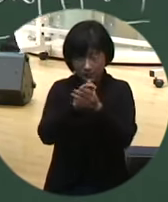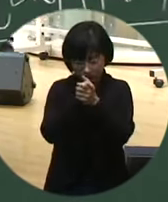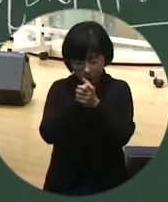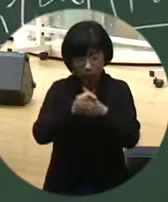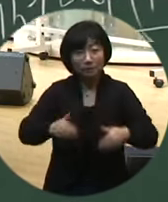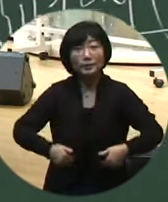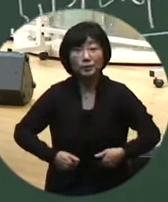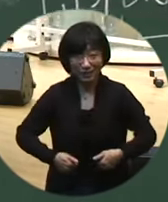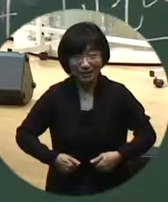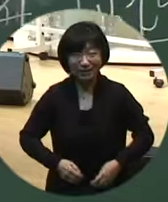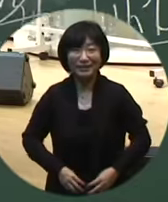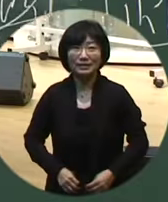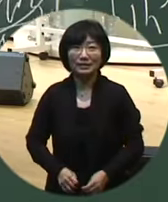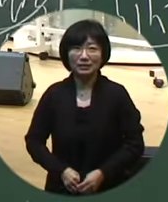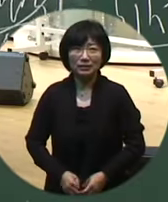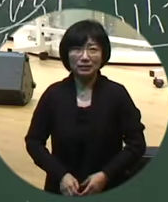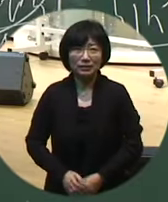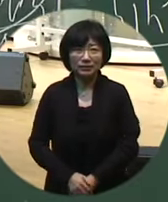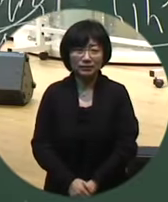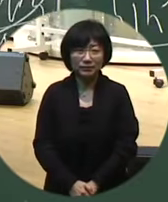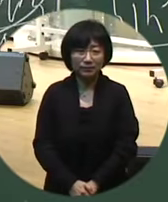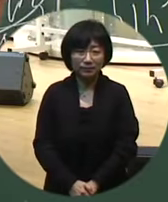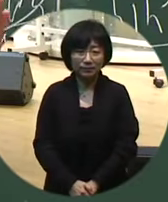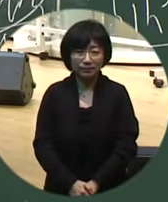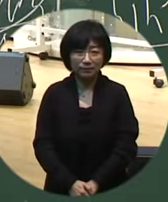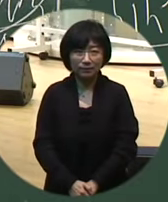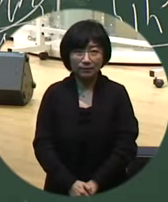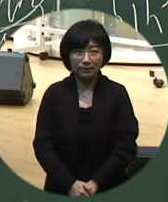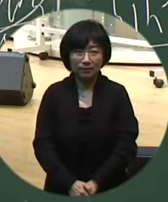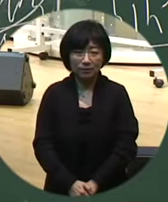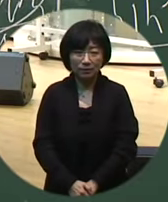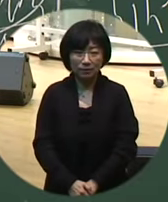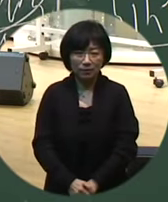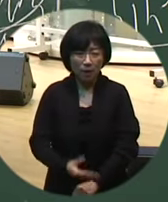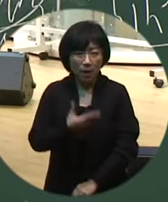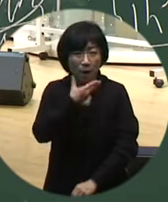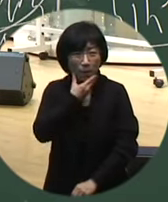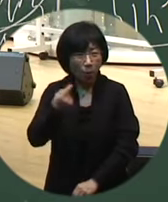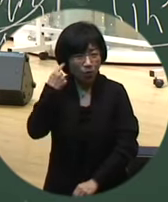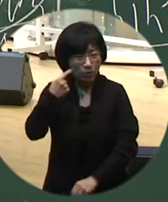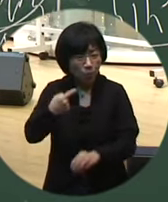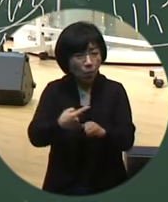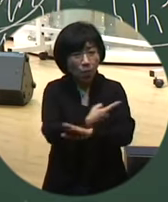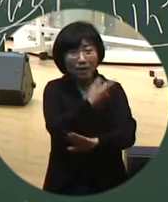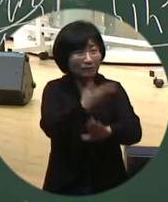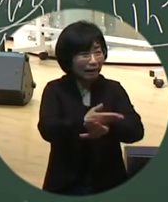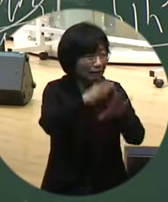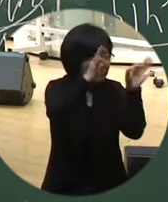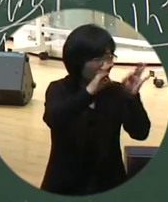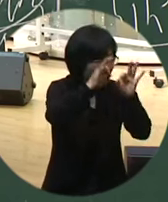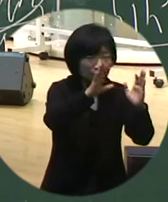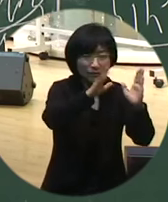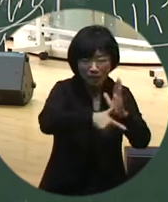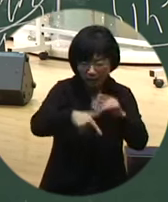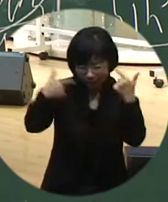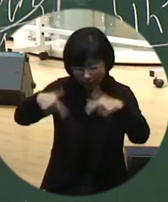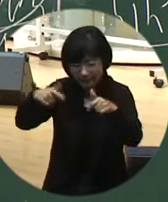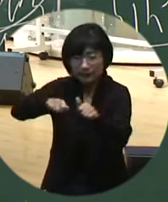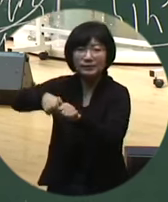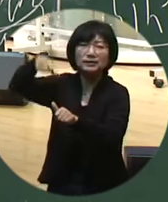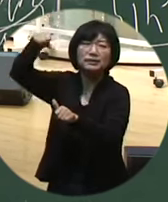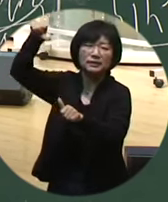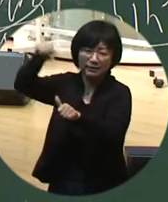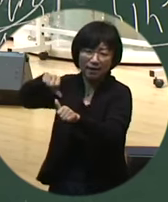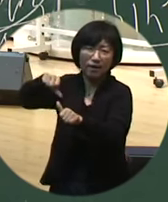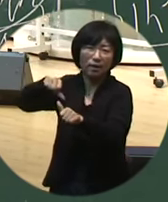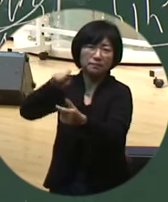gospel. 복음 아닌 것이 복음의 자리에 앉을 때마다 재앙 왔어요. Whenever things are not the gospel took the place of the gospel, that's when